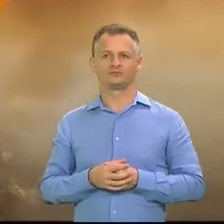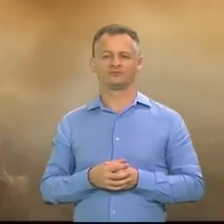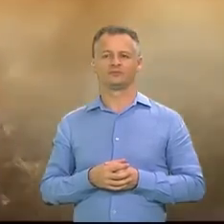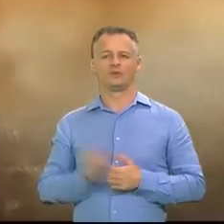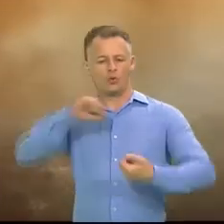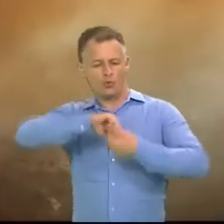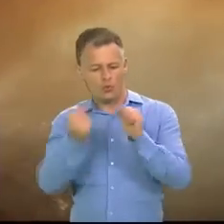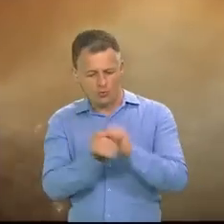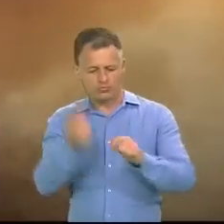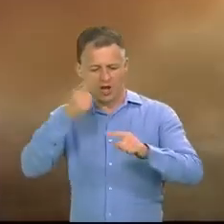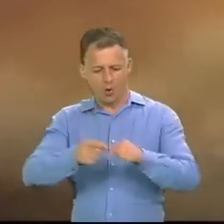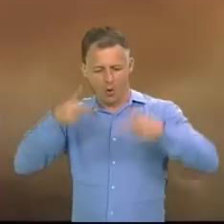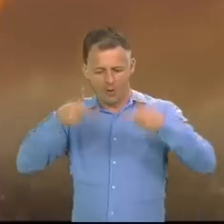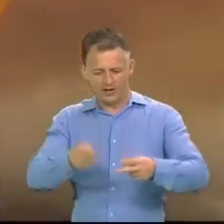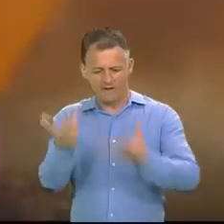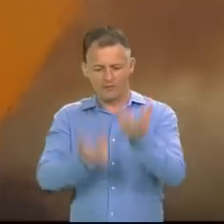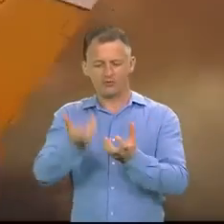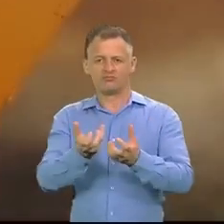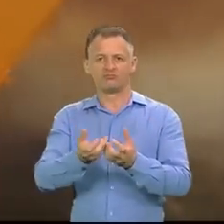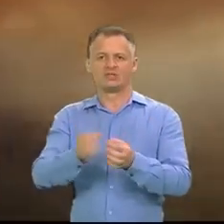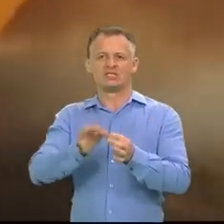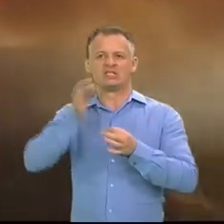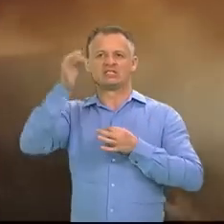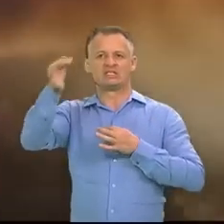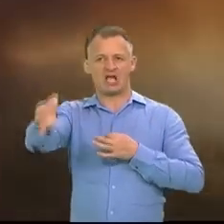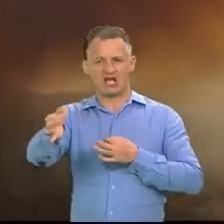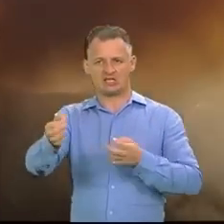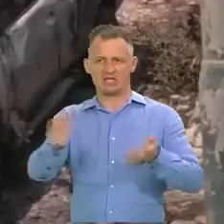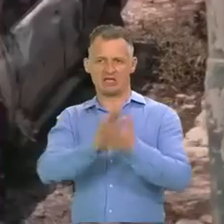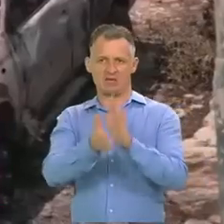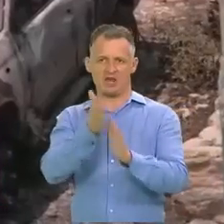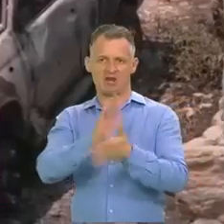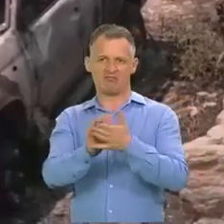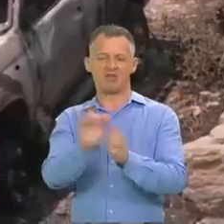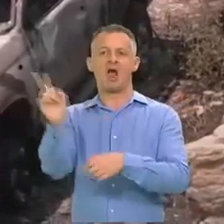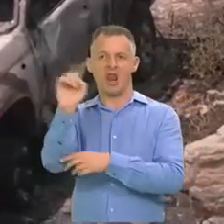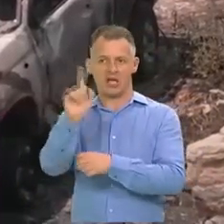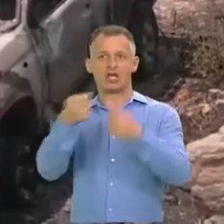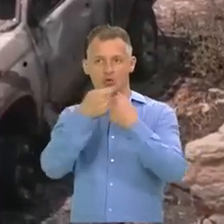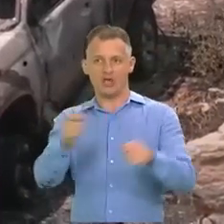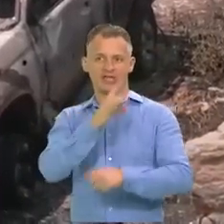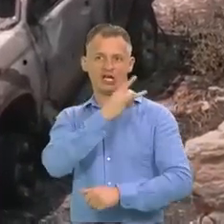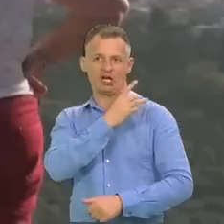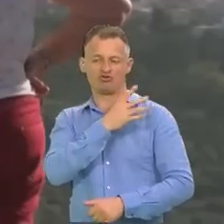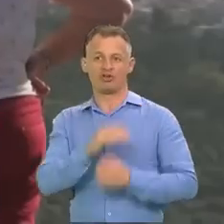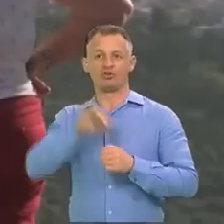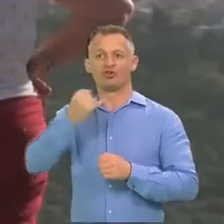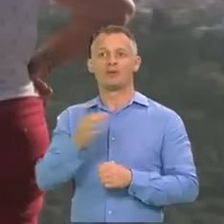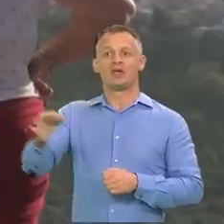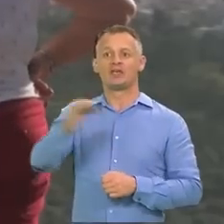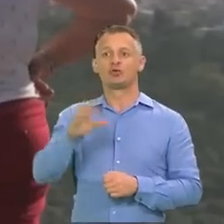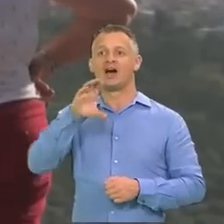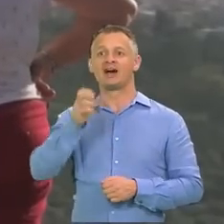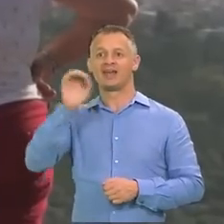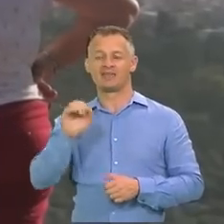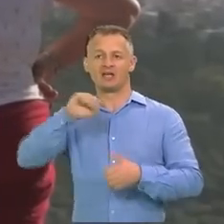Confruntarea cu focul este însă departe de a se termina. Alerta de risc extrem este în vigoare în aproape toată Grecia continentală, dar și pe insula Creta și